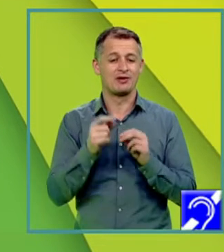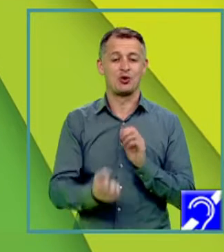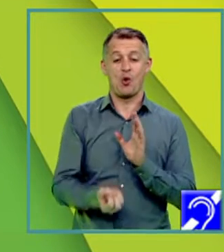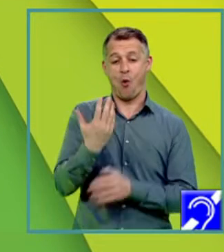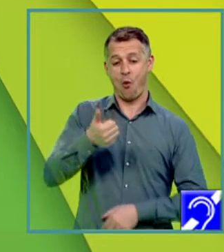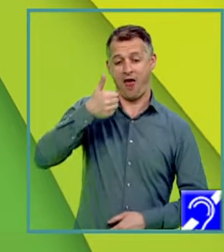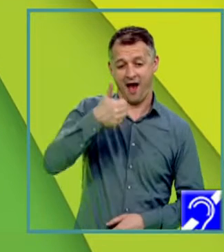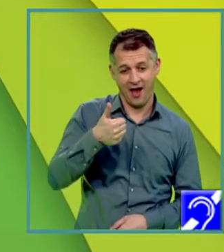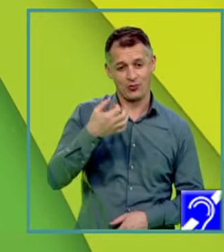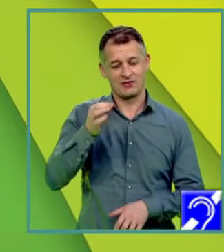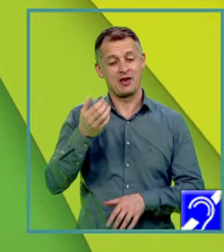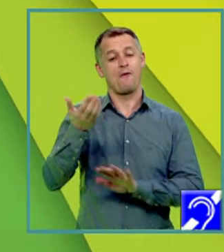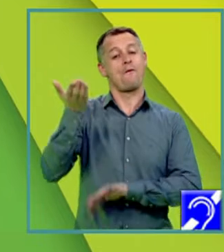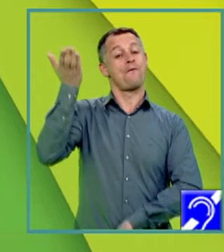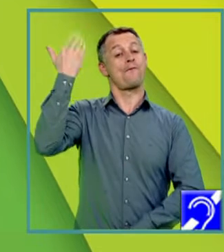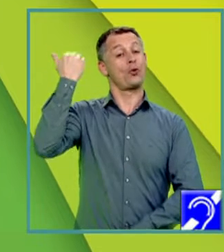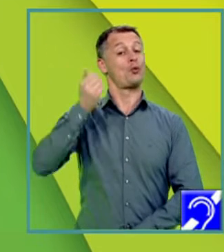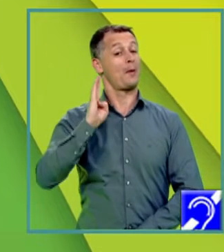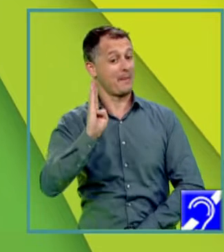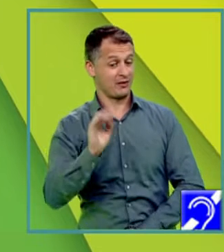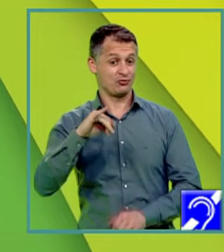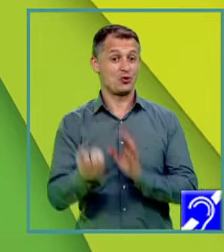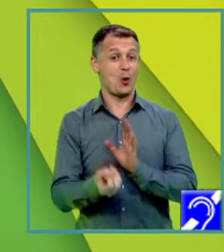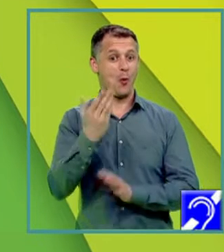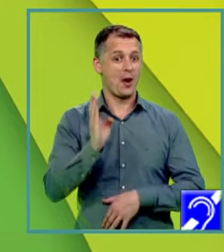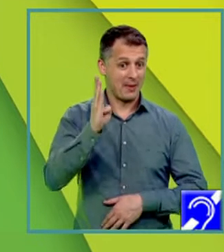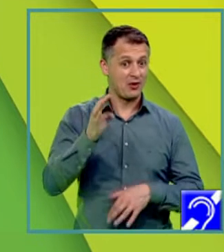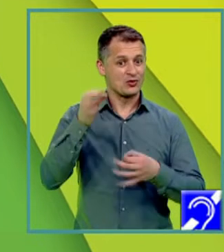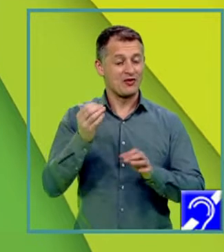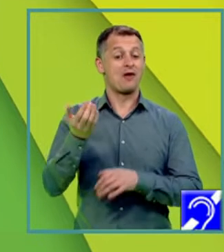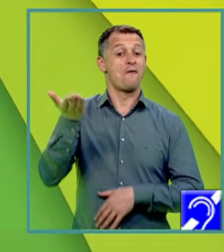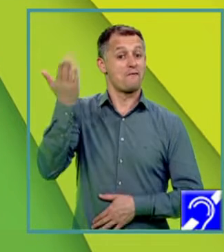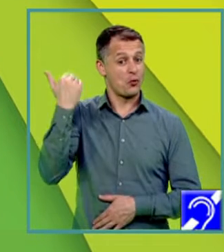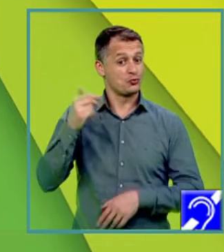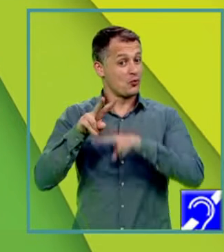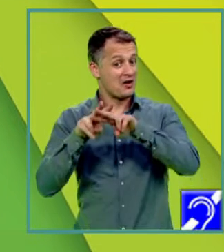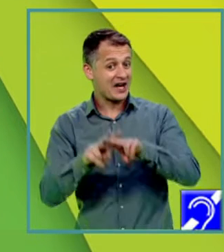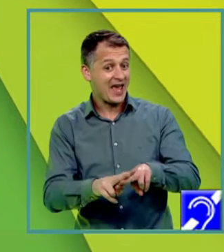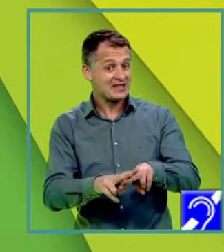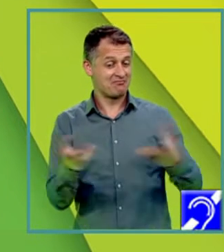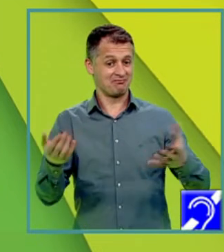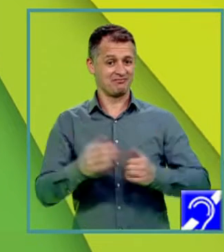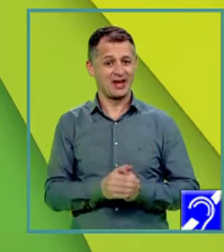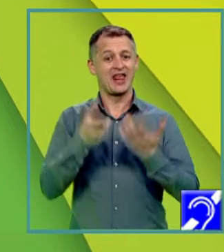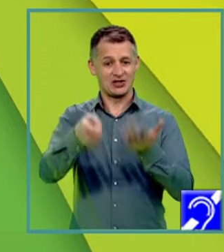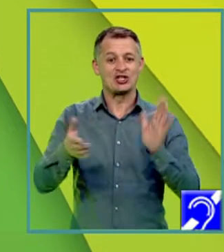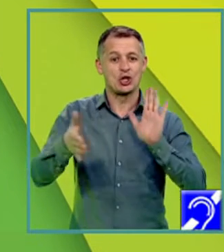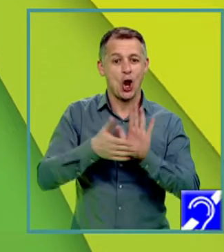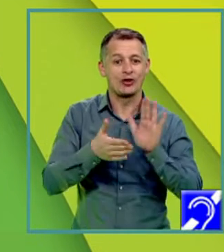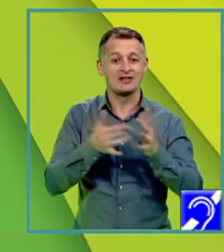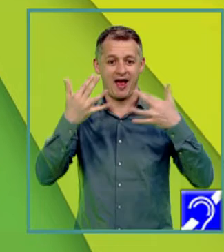ei va fi fostul b și noul b va fi fostul prefect în acest context